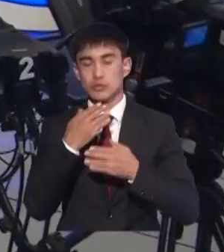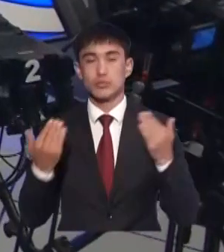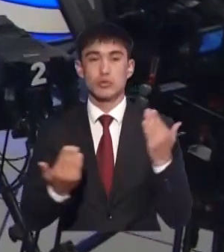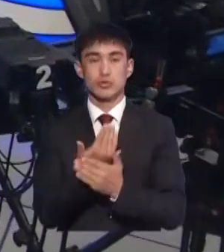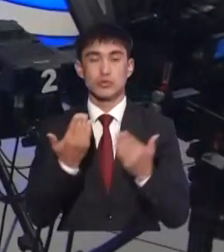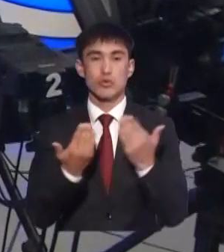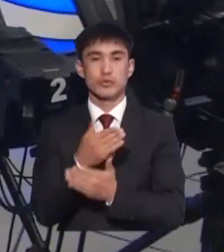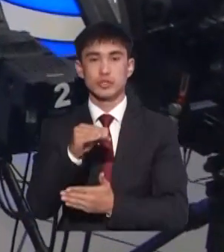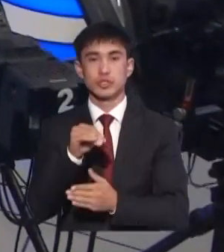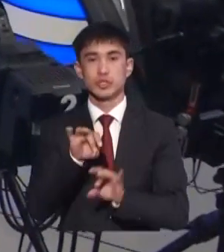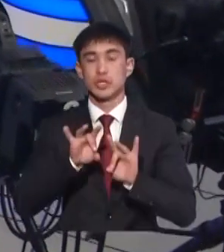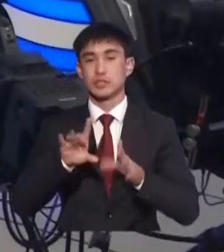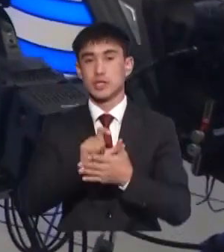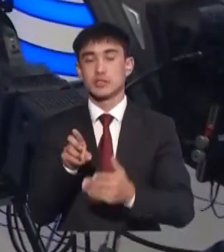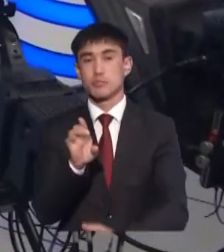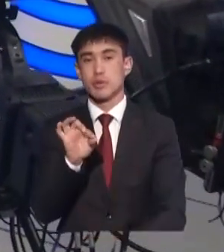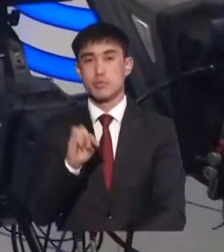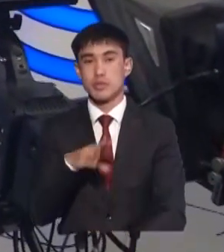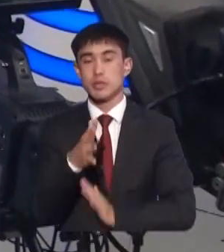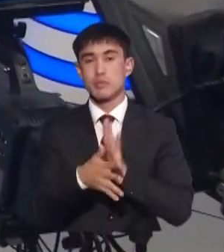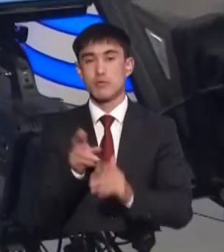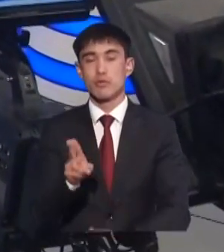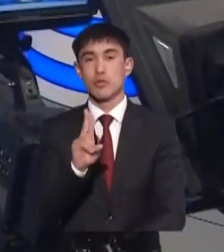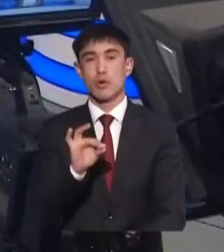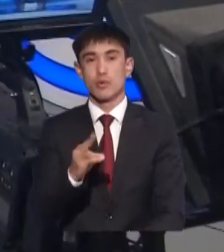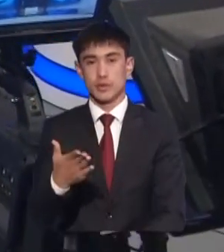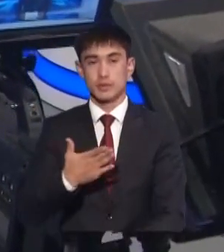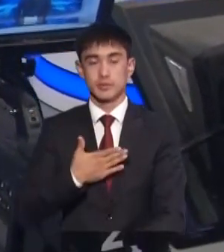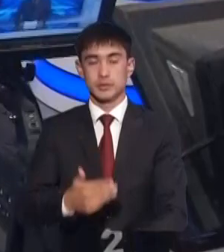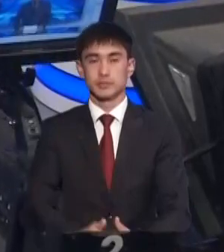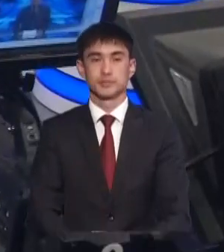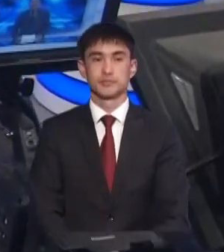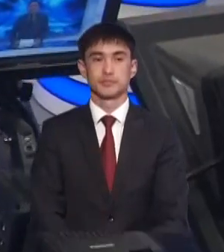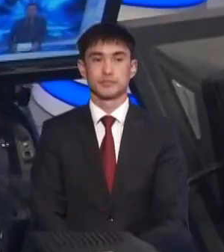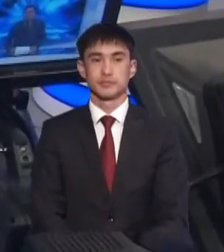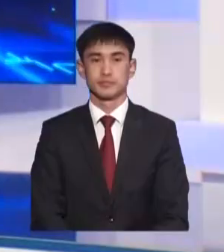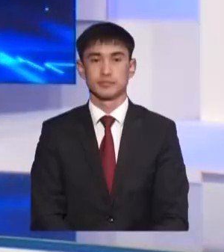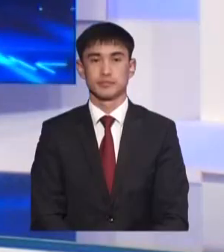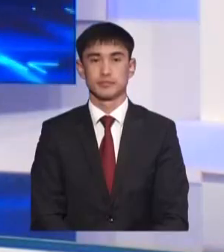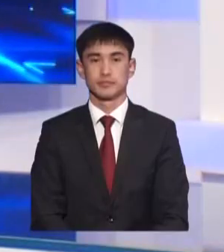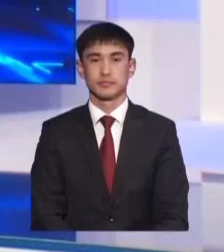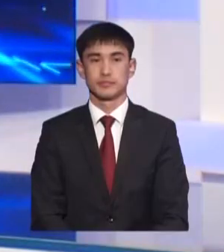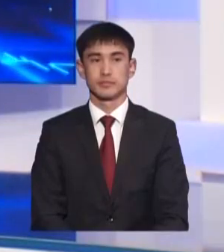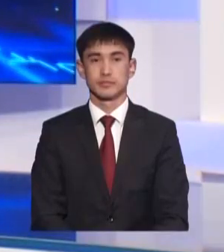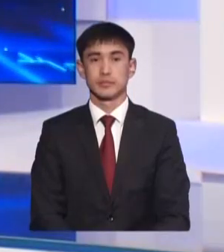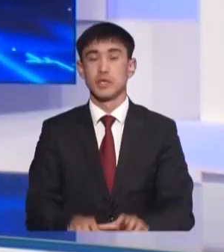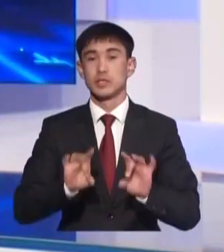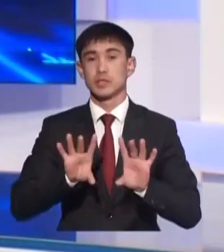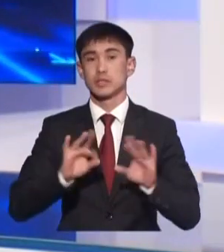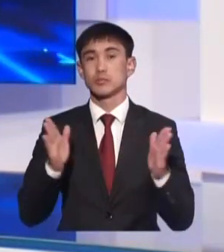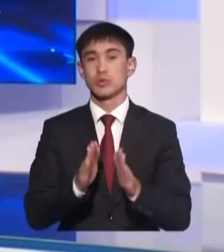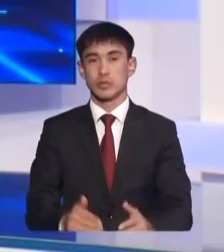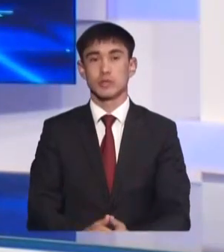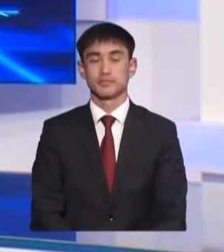Здравствуйте! В эфире новости. В студии Бейбит Мамлеев. Сурдоперевод осуществляет Даурен Абдрасилов. Сегодня в